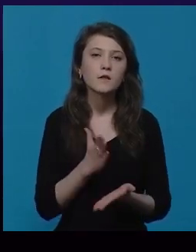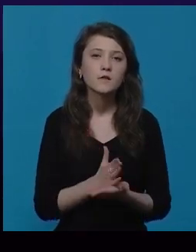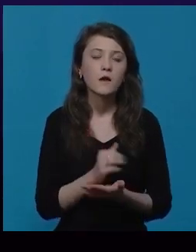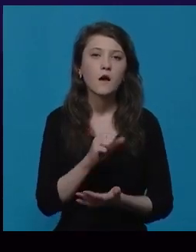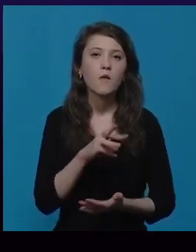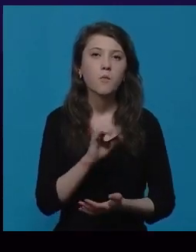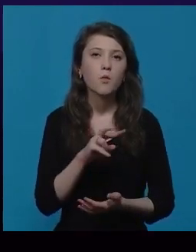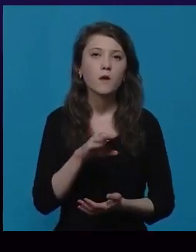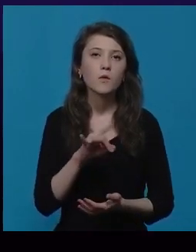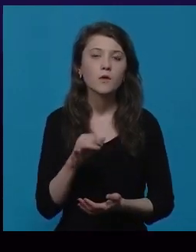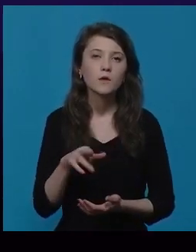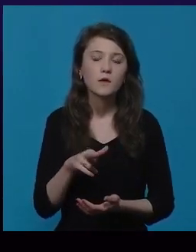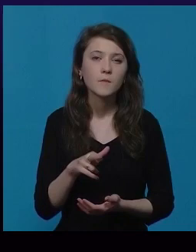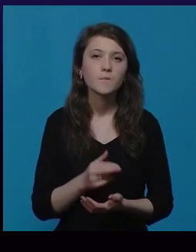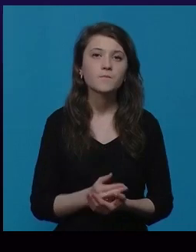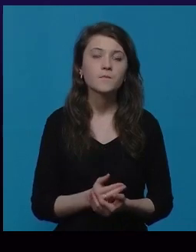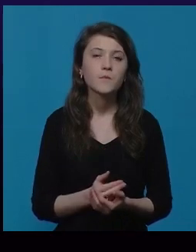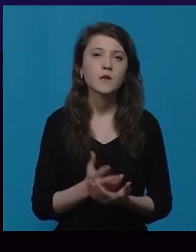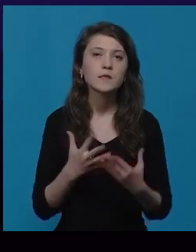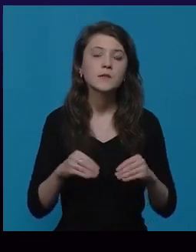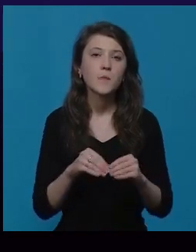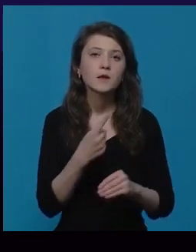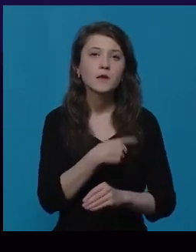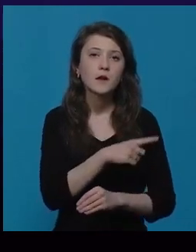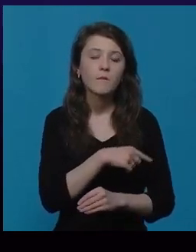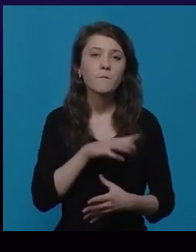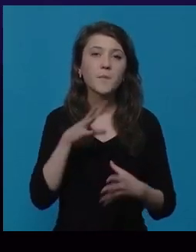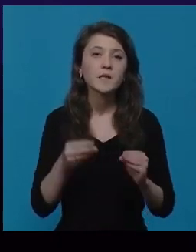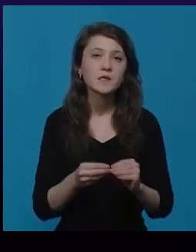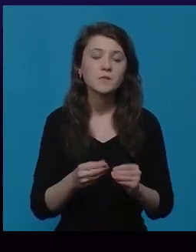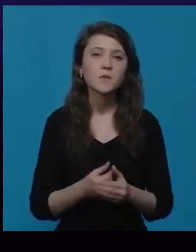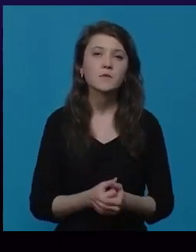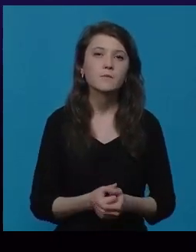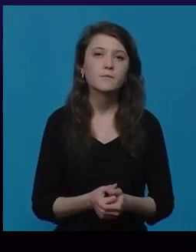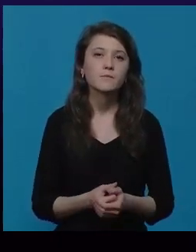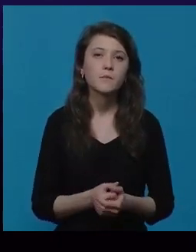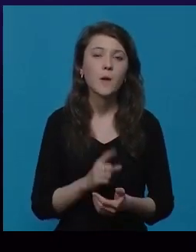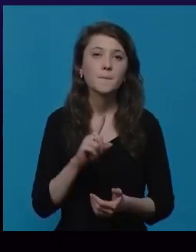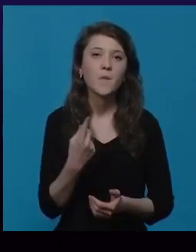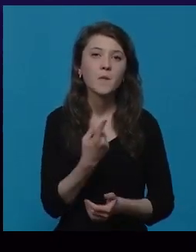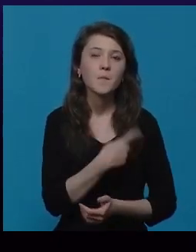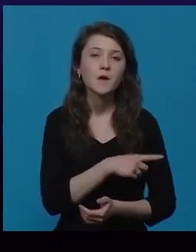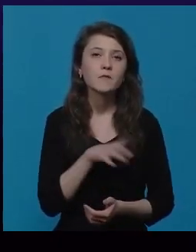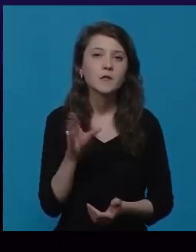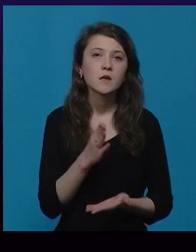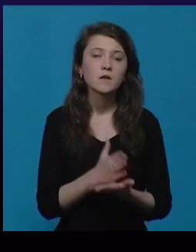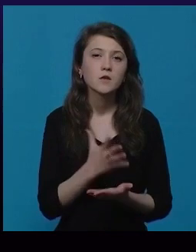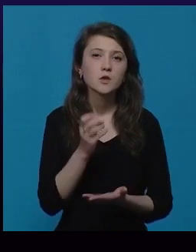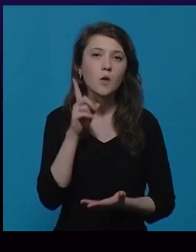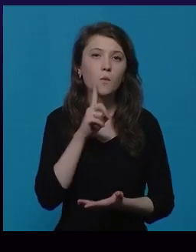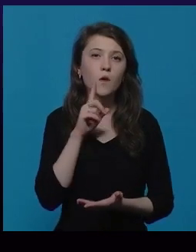амбулаторії, є, ну, якби то сімейні лікарі, в принципі, а первинна медицина вся знаходиться ще поки на